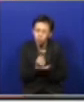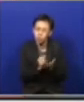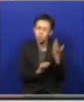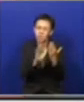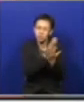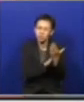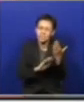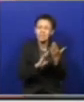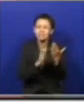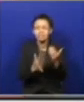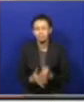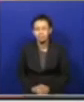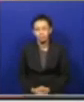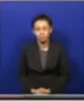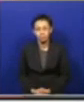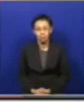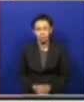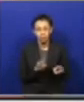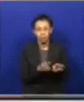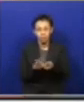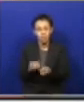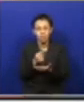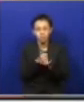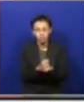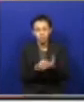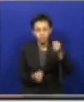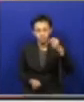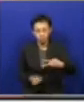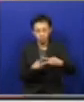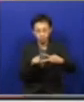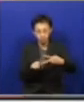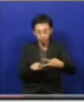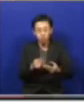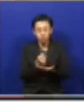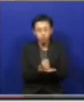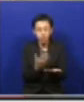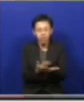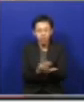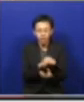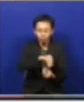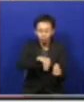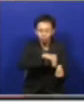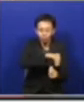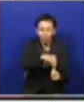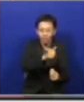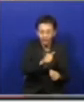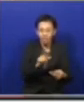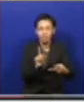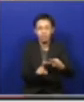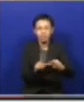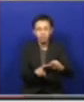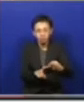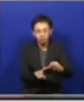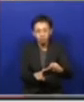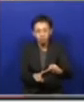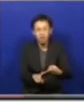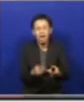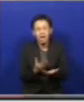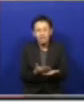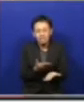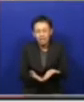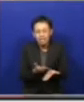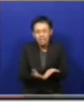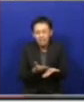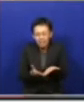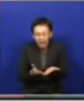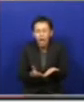นั้นวิธีที่จะช่วยมีอยู่2ทางนอกจากเพิ่มสภาพคล่องแล้วท่านก็ยังจะสามารถลดค่าใช้จ่ายได้นะคะ